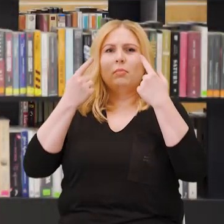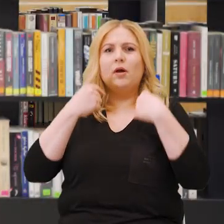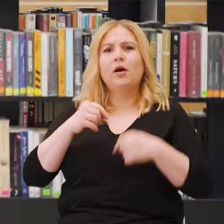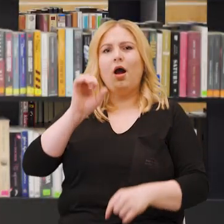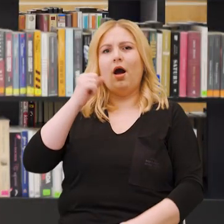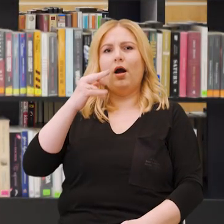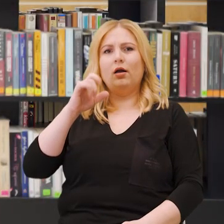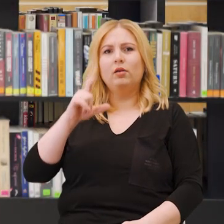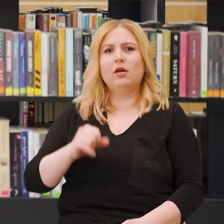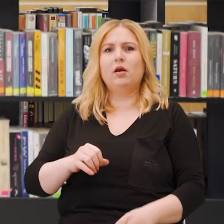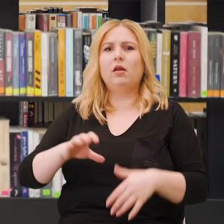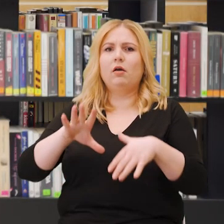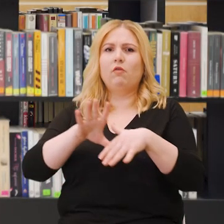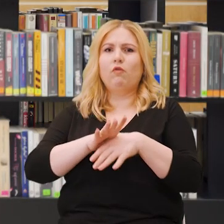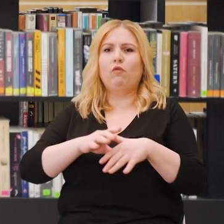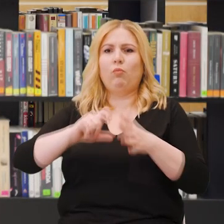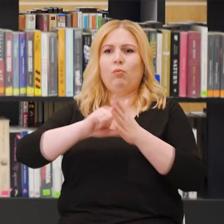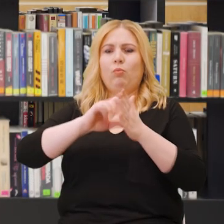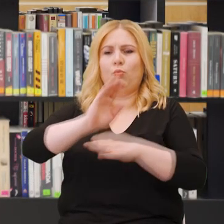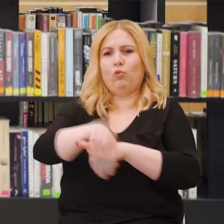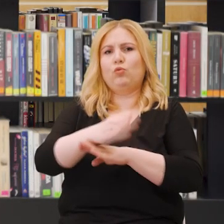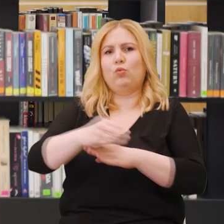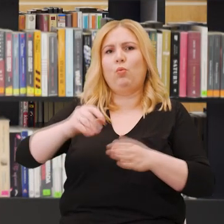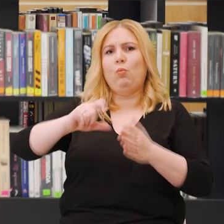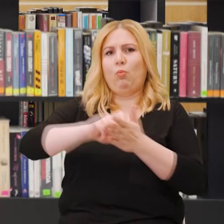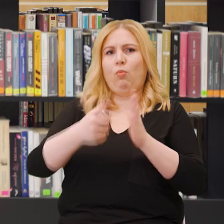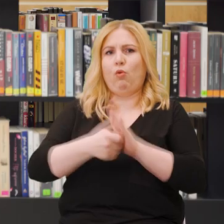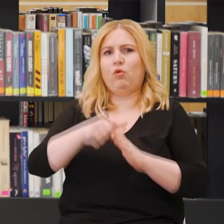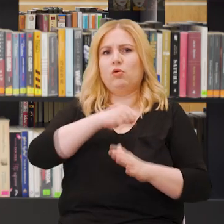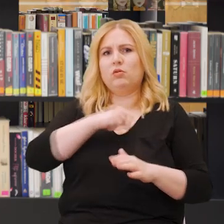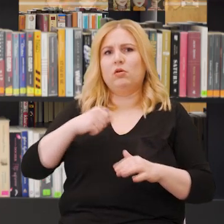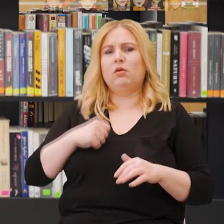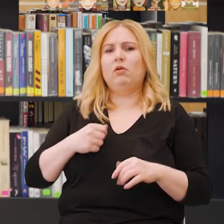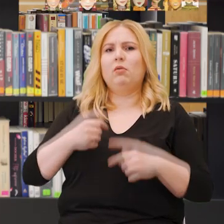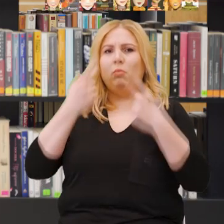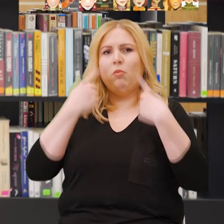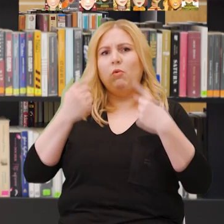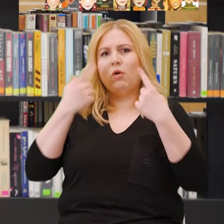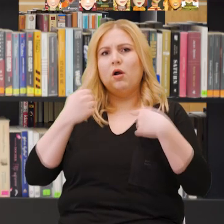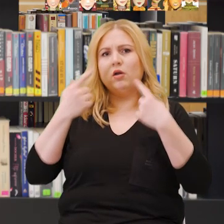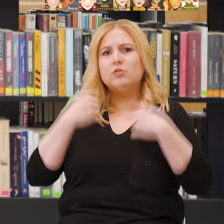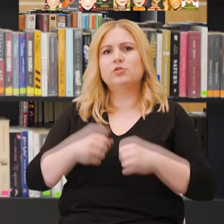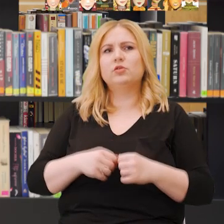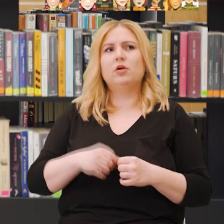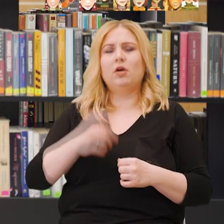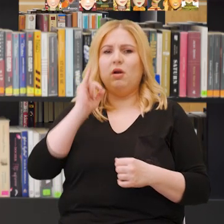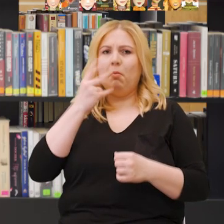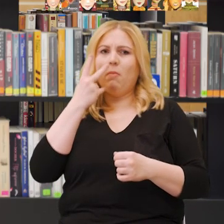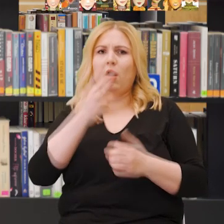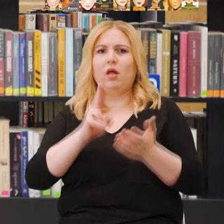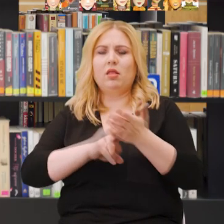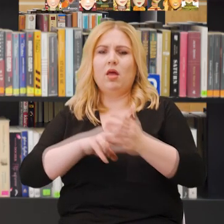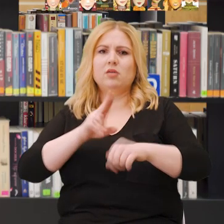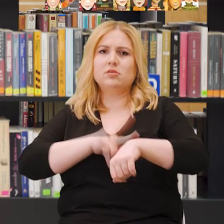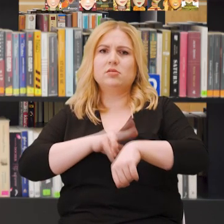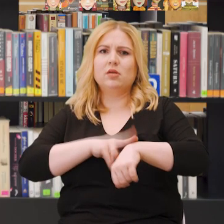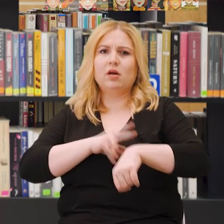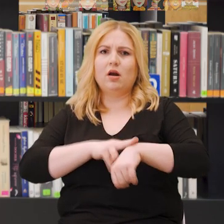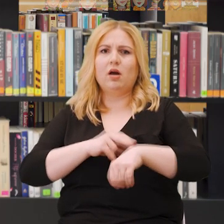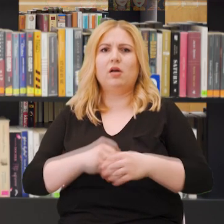Zrozpaczona Aniela została w pustym pokoju, gdzie przeklinając despotyzm ojca i spoglądając co chwila na